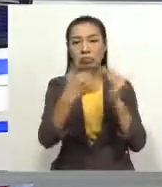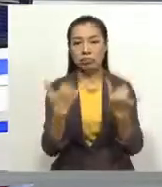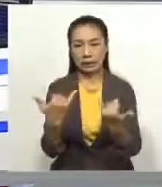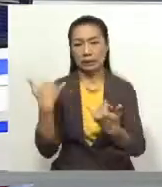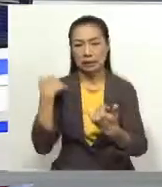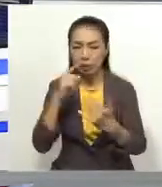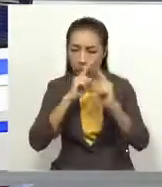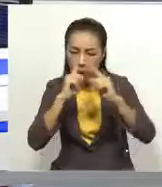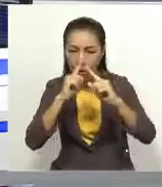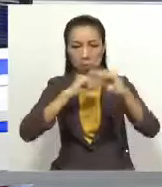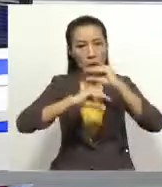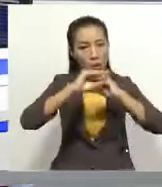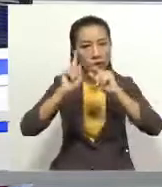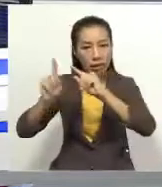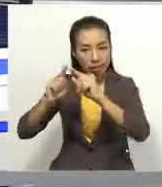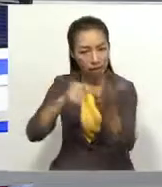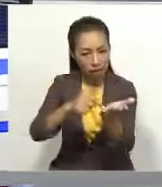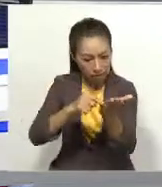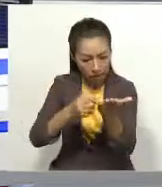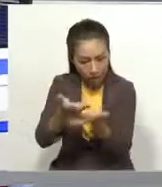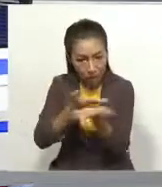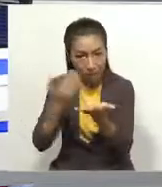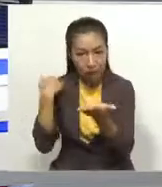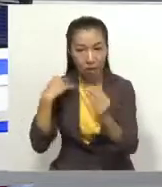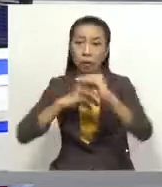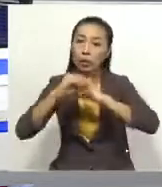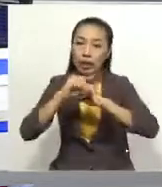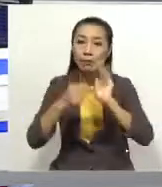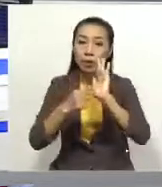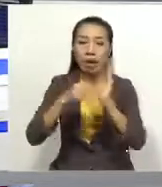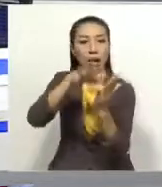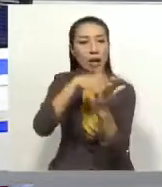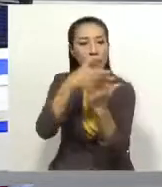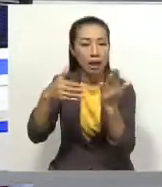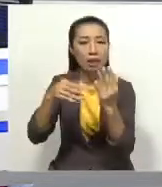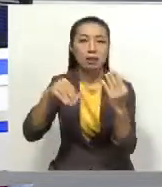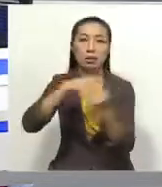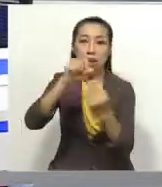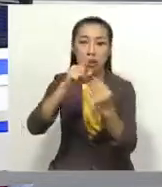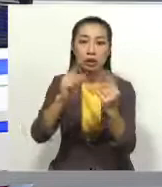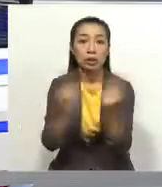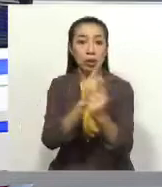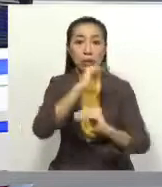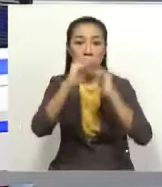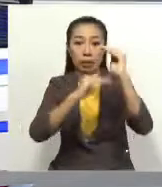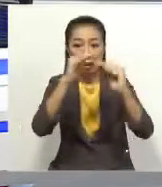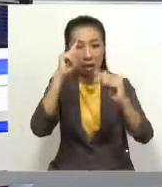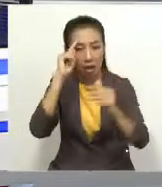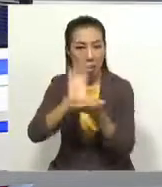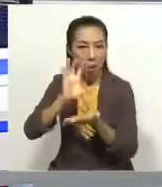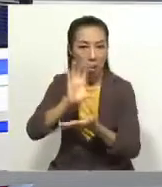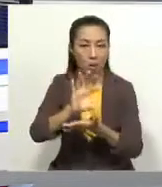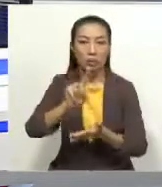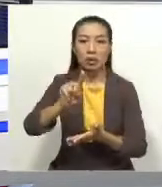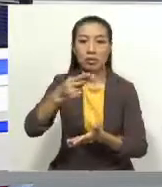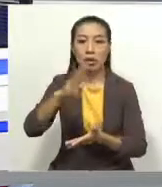น่นอนก็จะมีการพิจารณาหลากหลายโครงการนะคะอย่างเช่นโครงการขับเคลื่อนแผนพัฒนาเศรษฐกิจและสังคมภายใต้งบประมาณกว่า